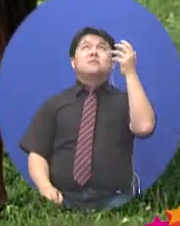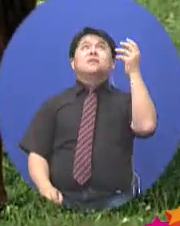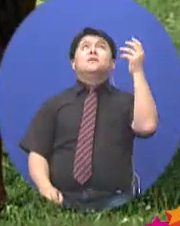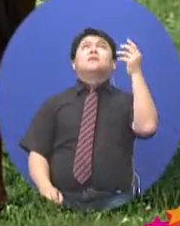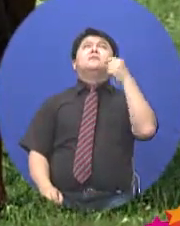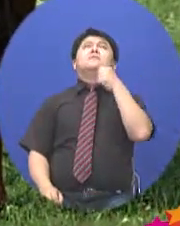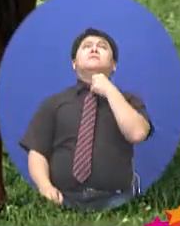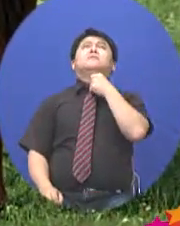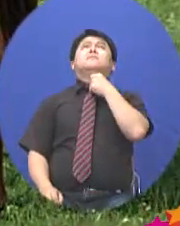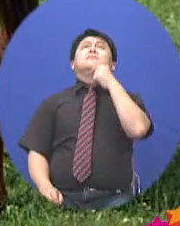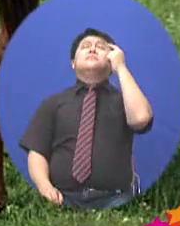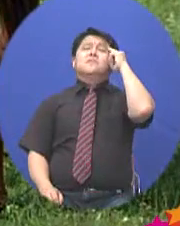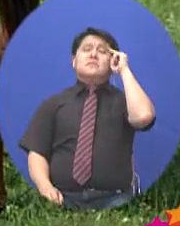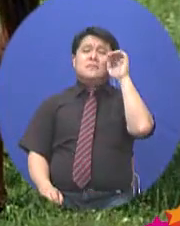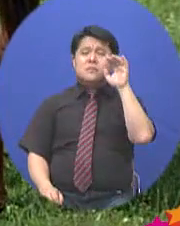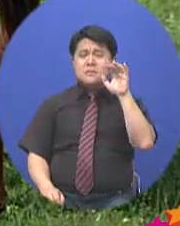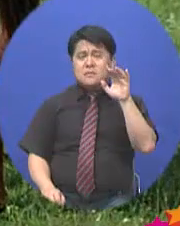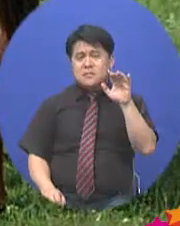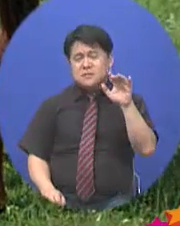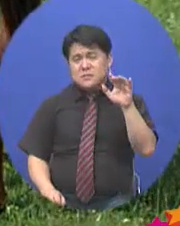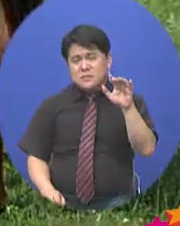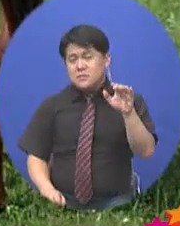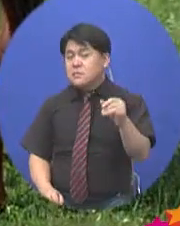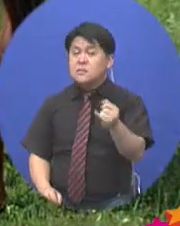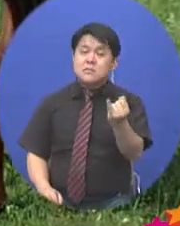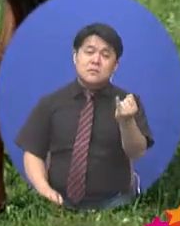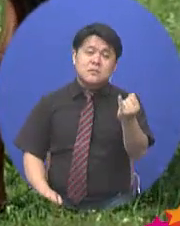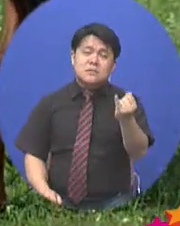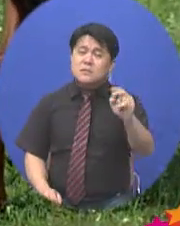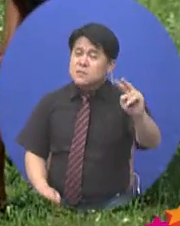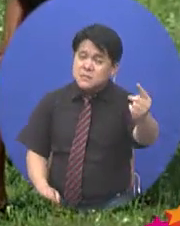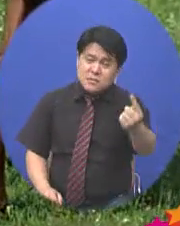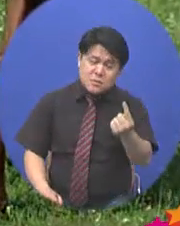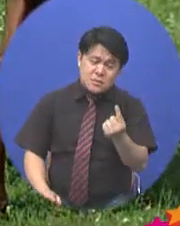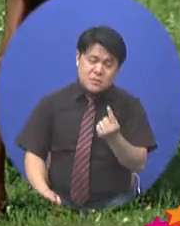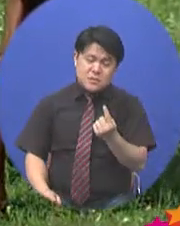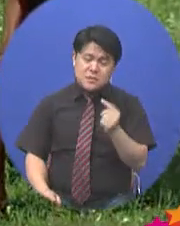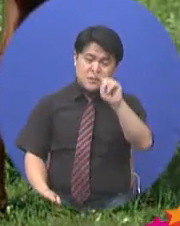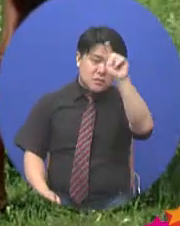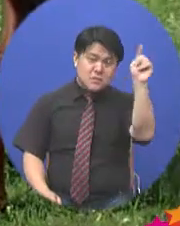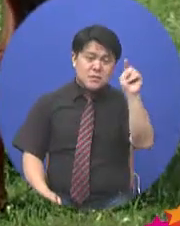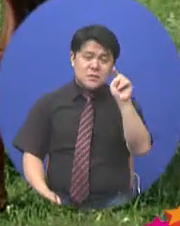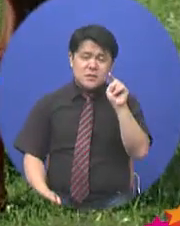꿈에서도 거치던 이미